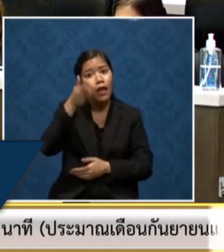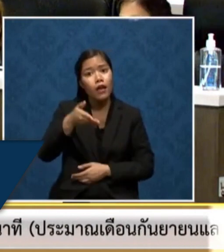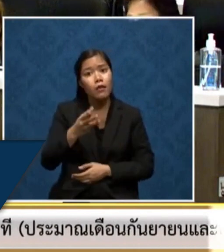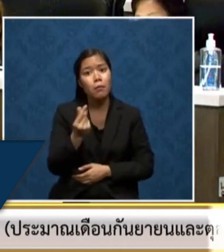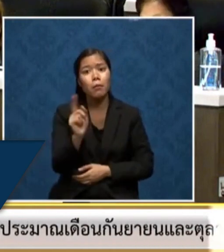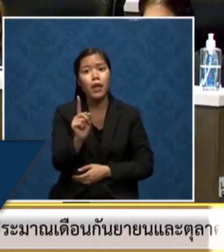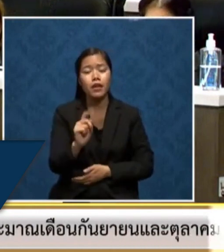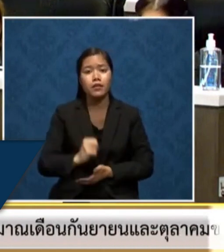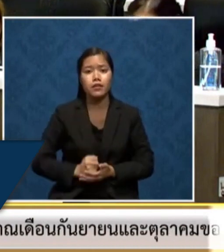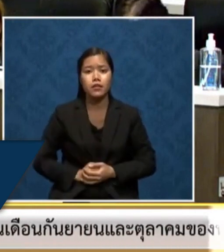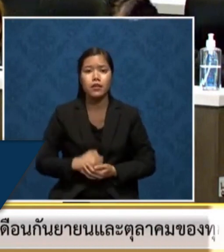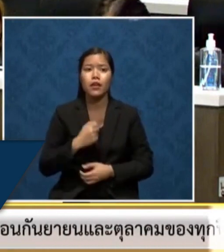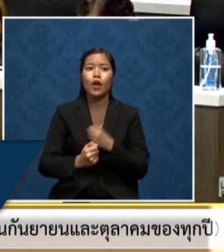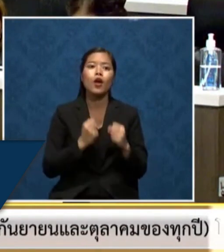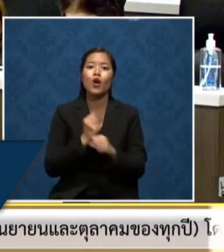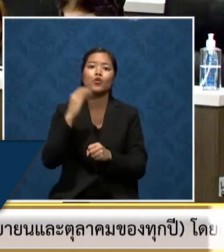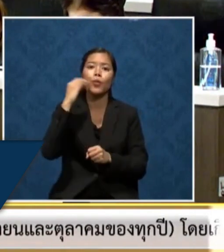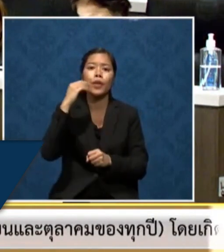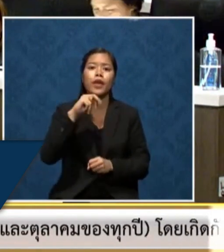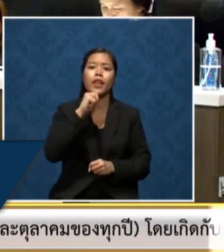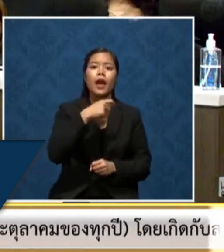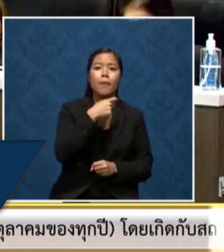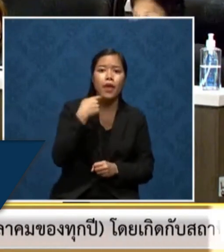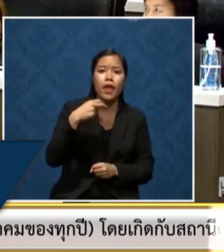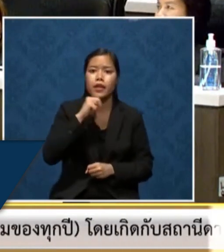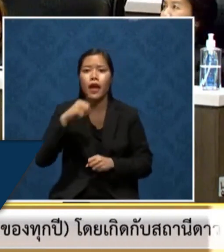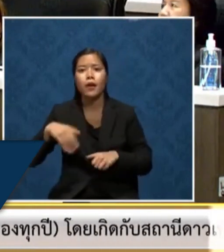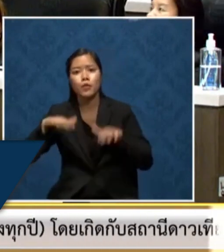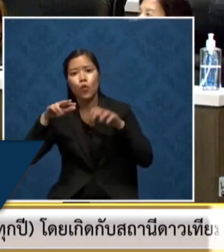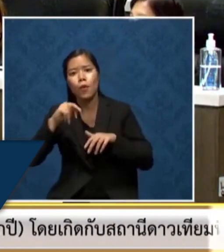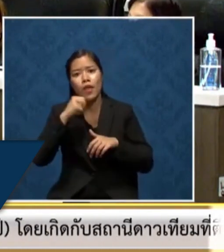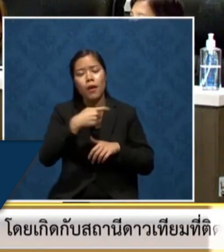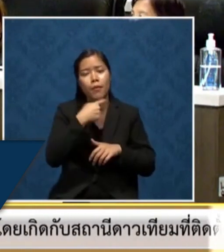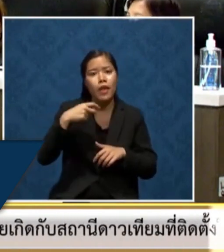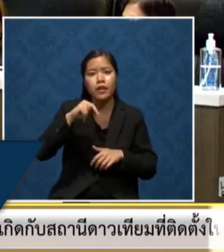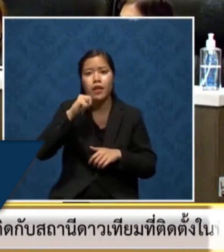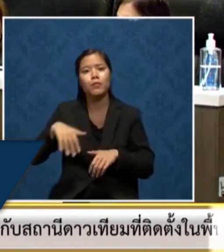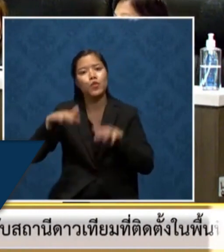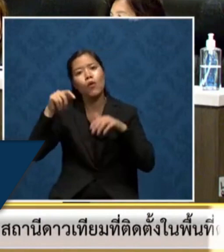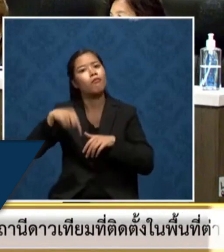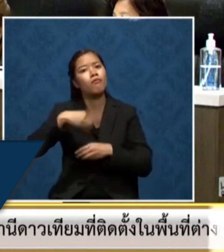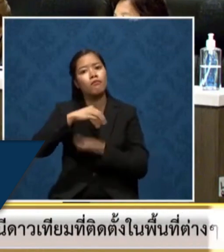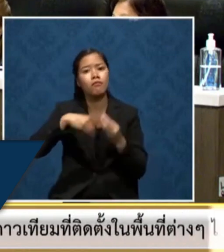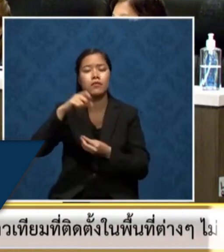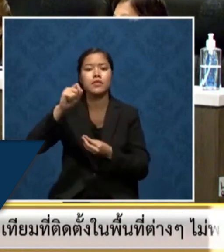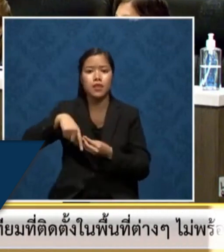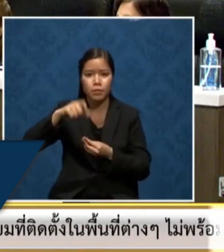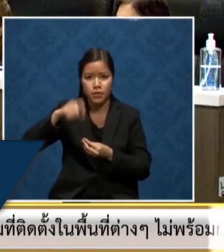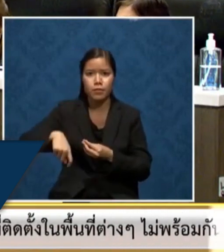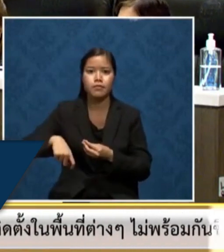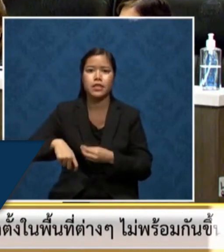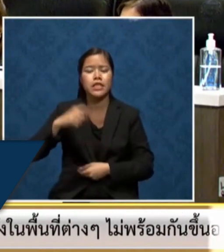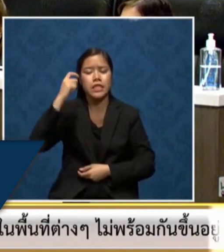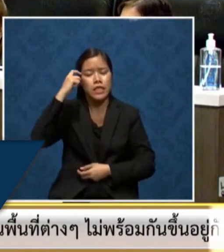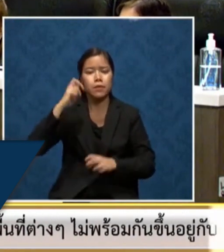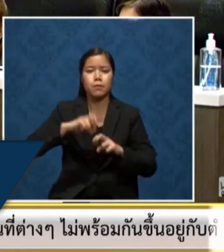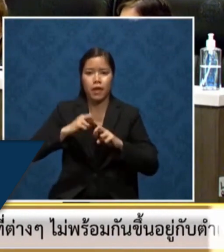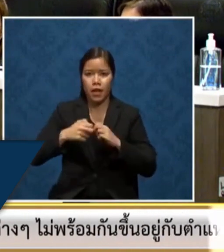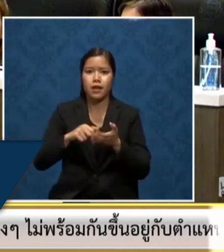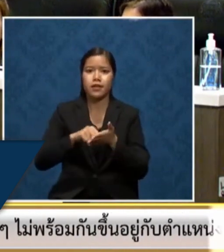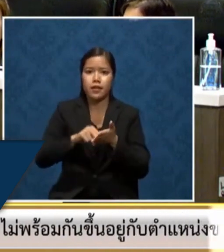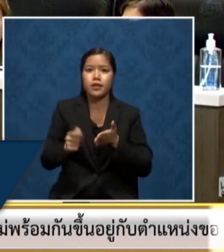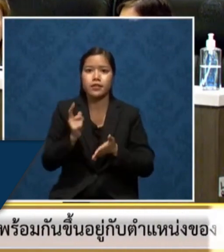เป็แนี้ทุปี ภัยแรงน้ำท่วม มนก็วนอยแบบนี้ทุกปีควรจะแ้ปัหากนจงจังสักที